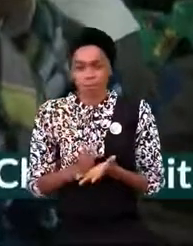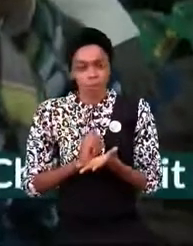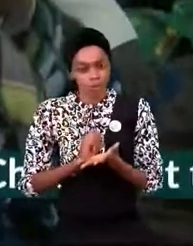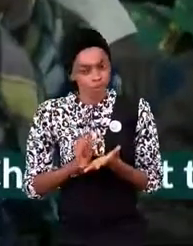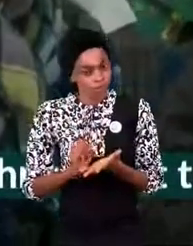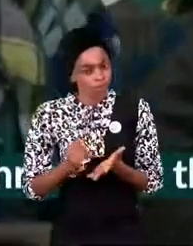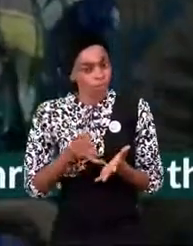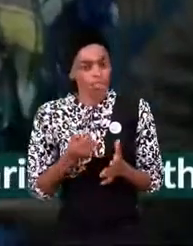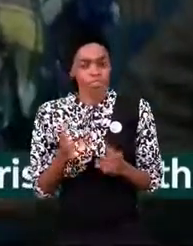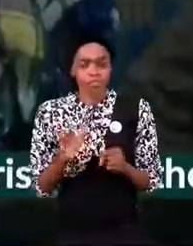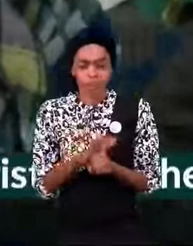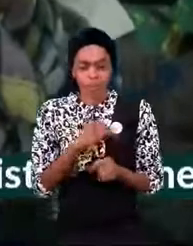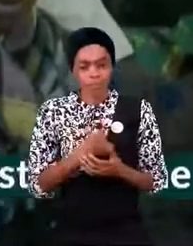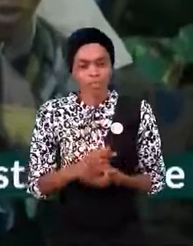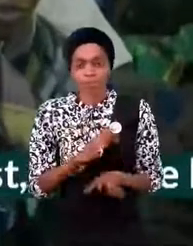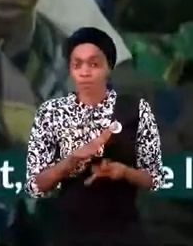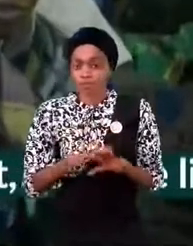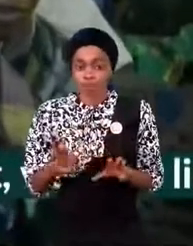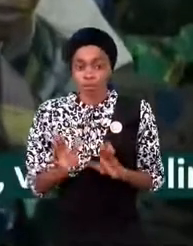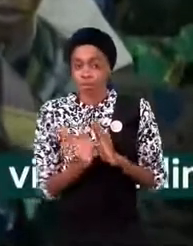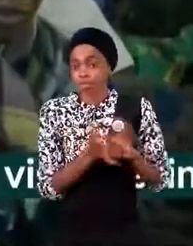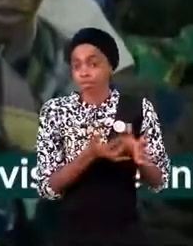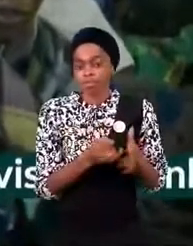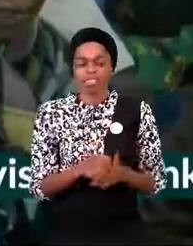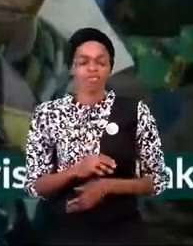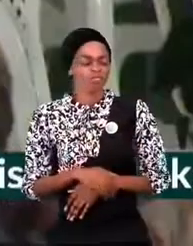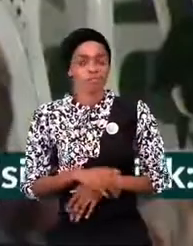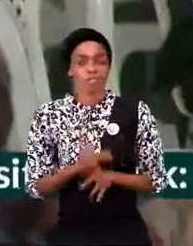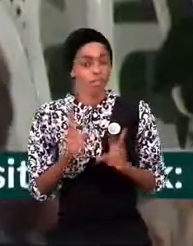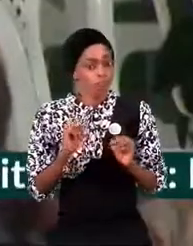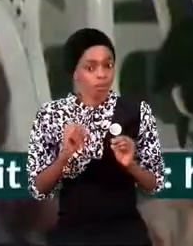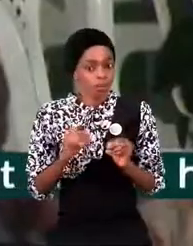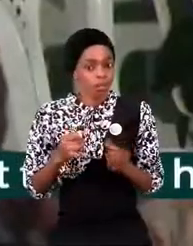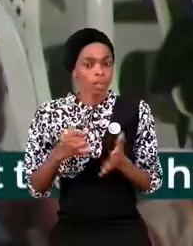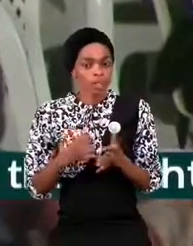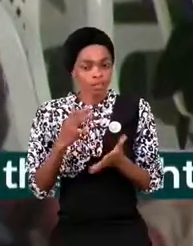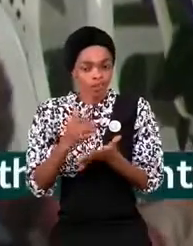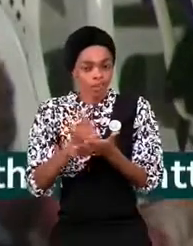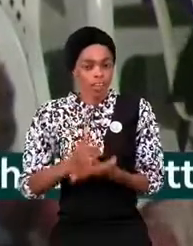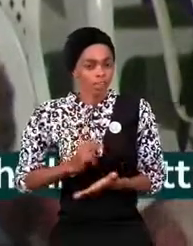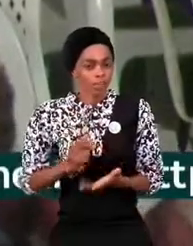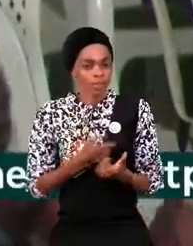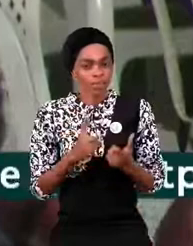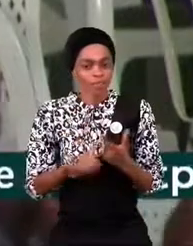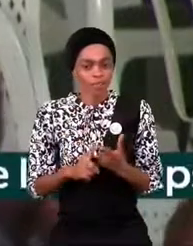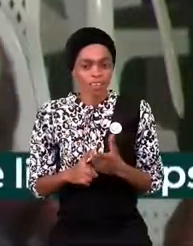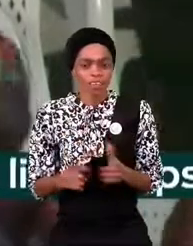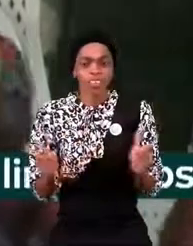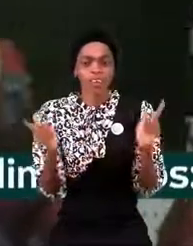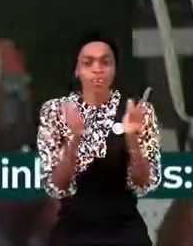Christ, vous pouvez nous envoyer vos noms et prénoms par les numéros de téléphone qui vous sont